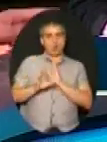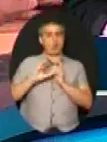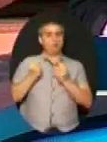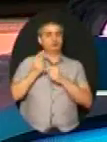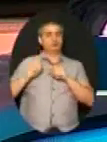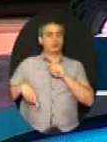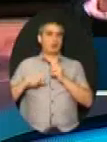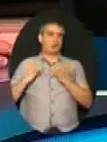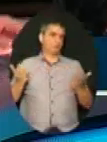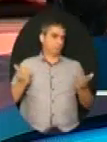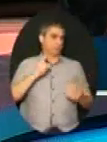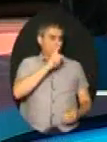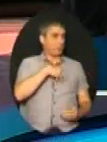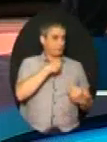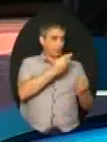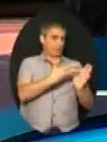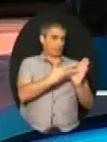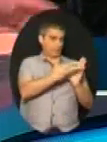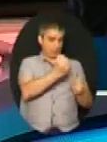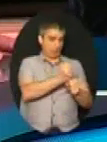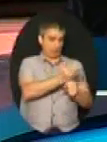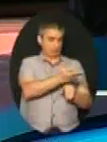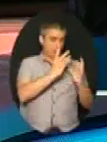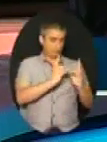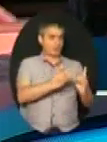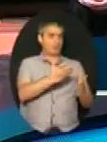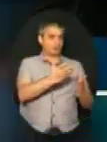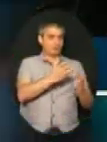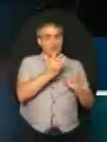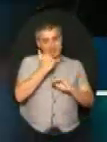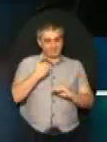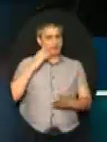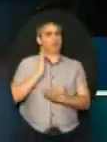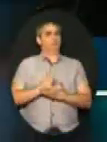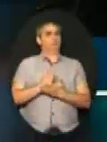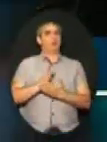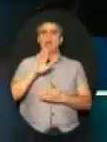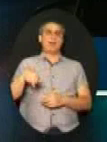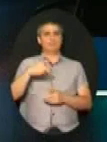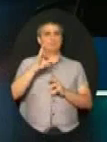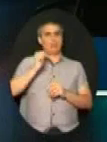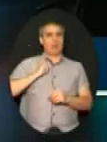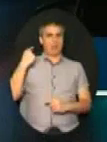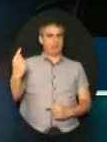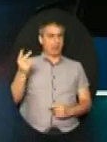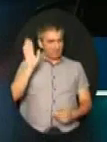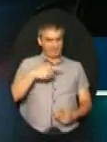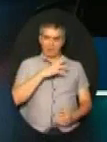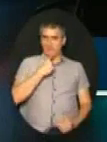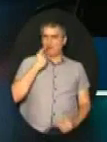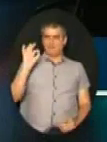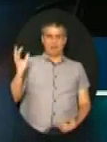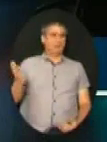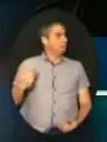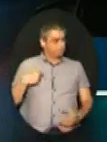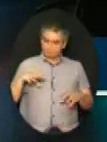ששגה או טעה. אולי ניתן לחקירה לעשות את הדרך, לפני שאנחנו נחרוץ גם מדינו של החייל וגם האמירה. וזה